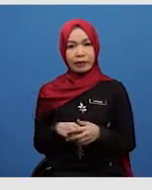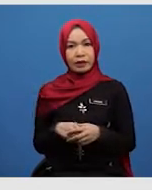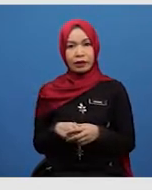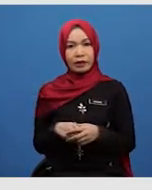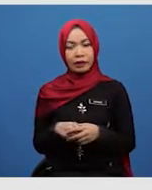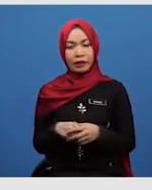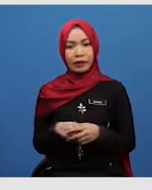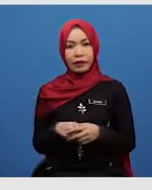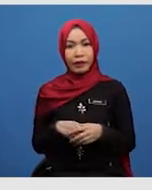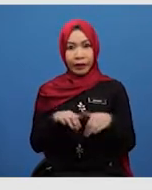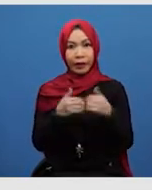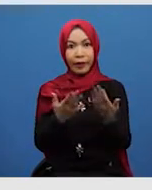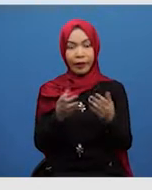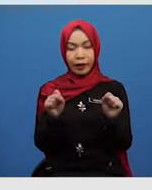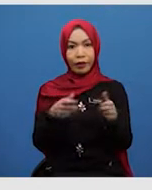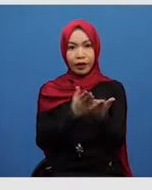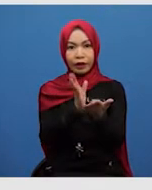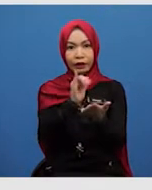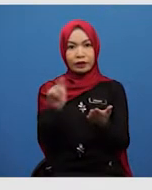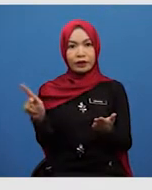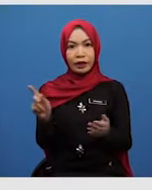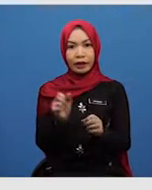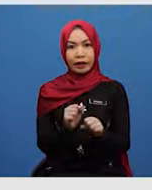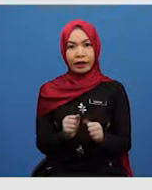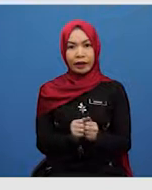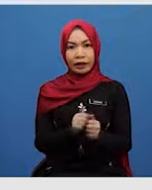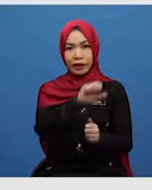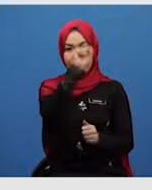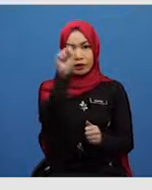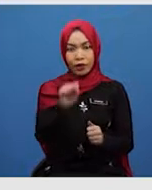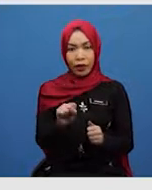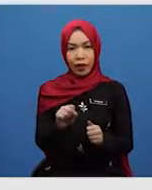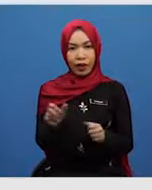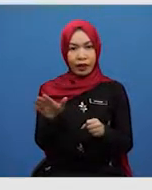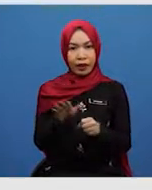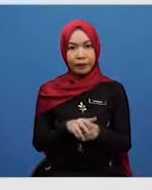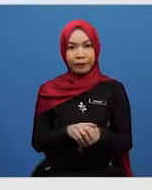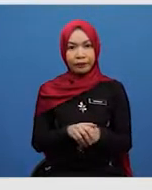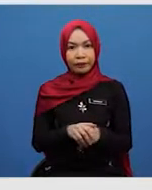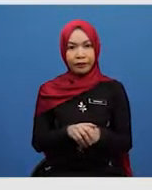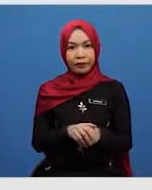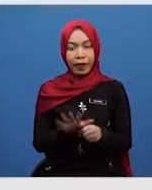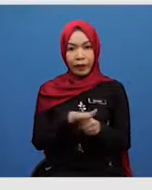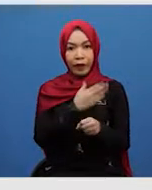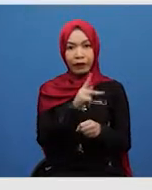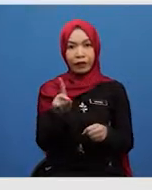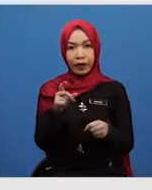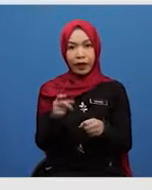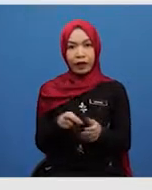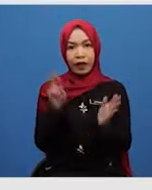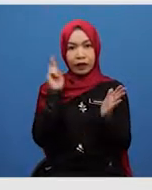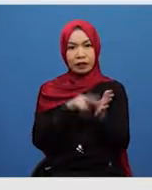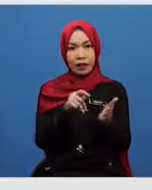Boleh kita teruskan dengan latihan cuma Anda lengkap kan raja di bawah pesawat kan dalam